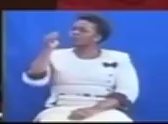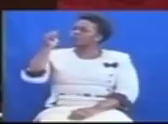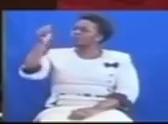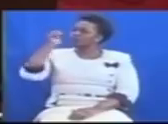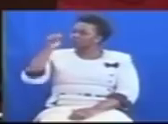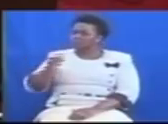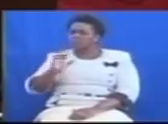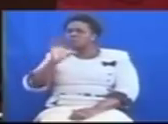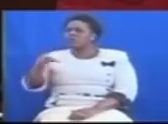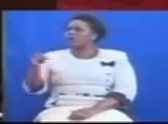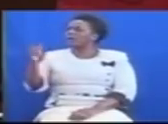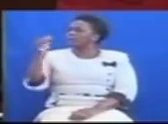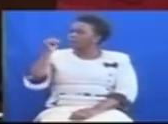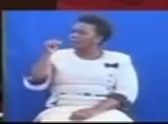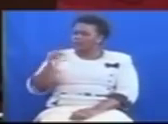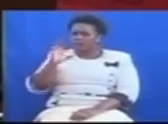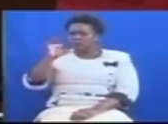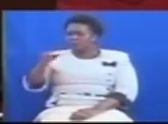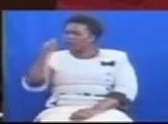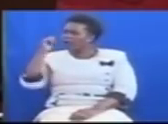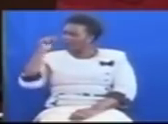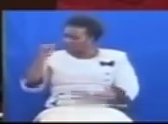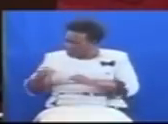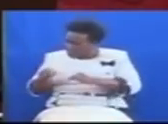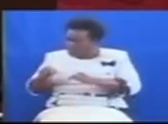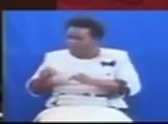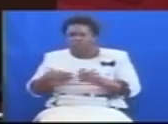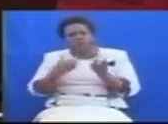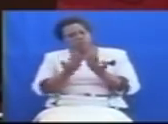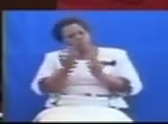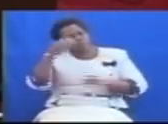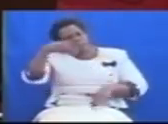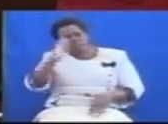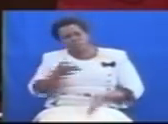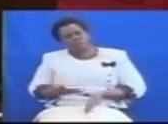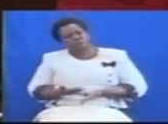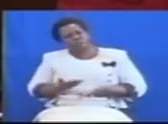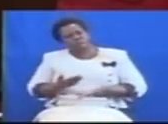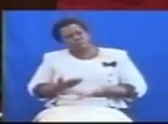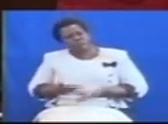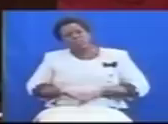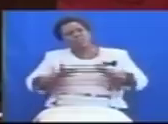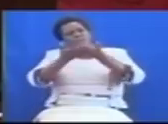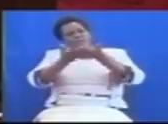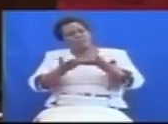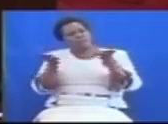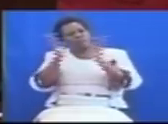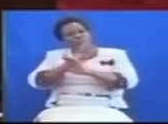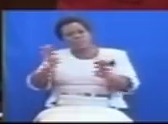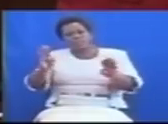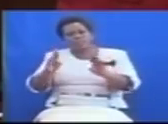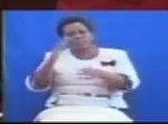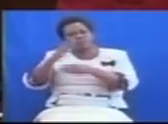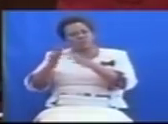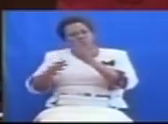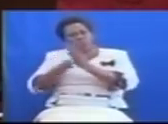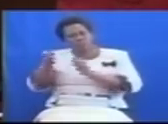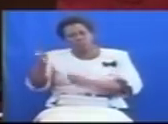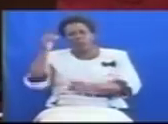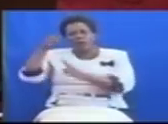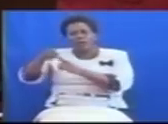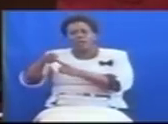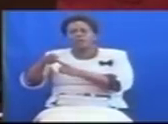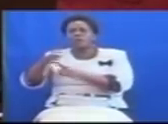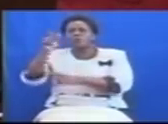mwaka huu, serikali tusaidie maboma haya yakamilike ili zahanati zianze kutumika kwa wananchi wetu katika vijiji wetu.